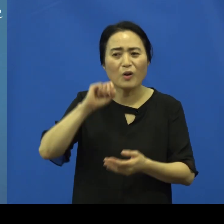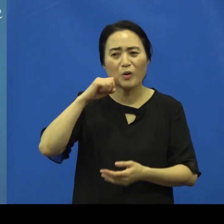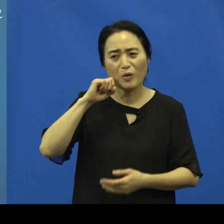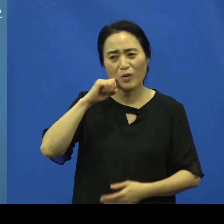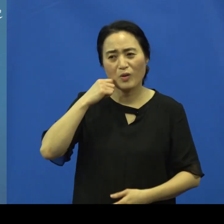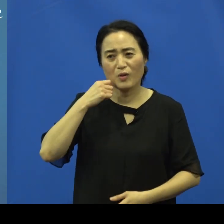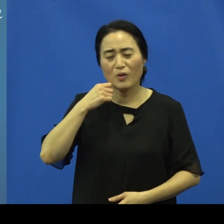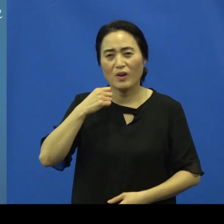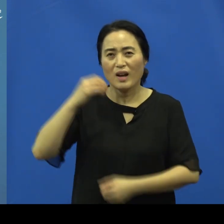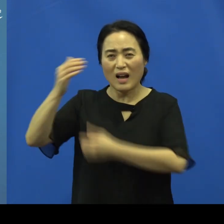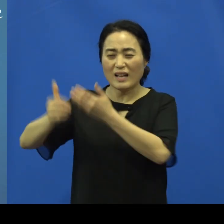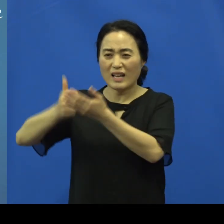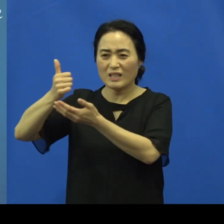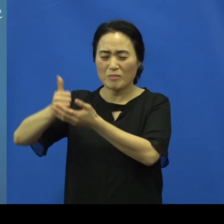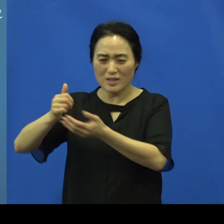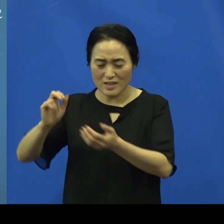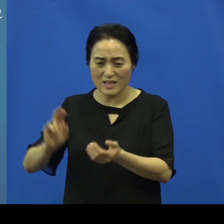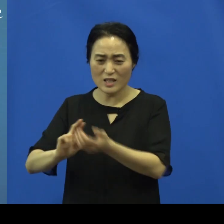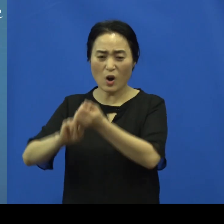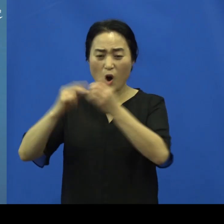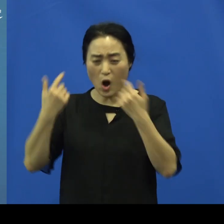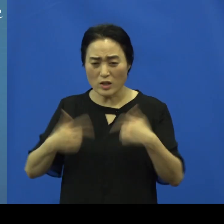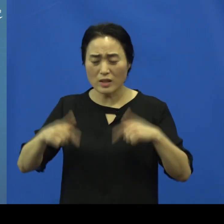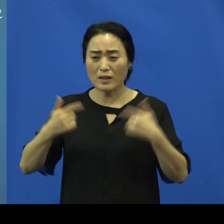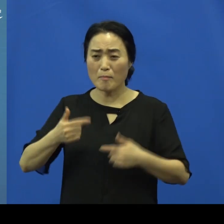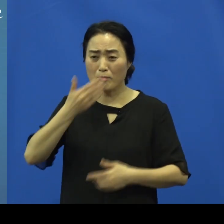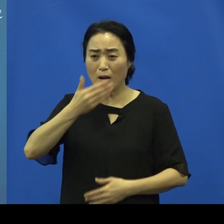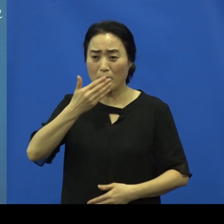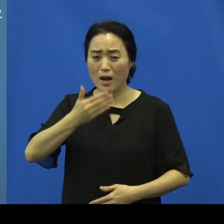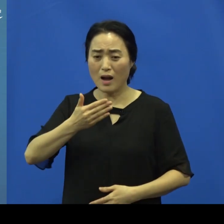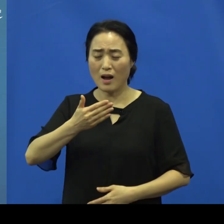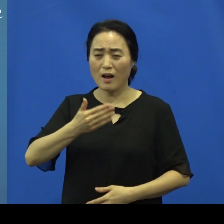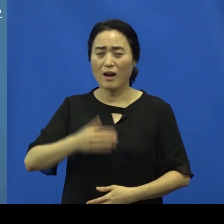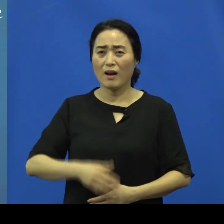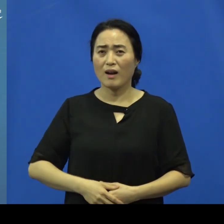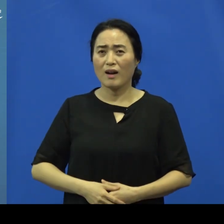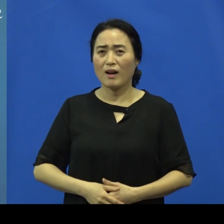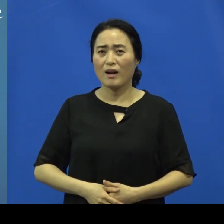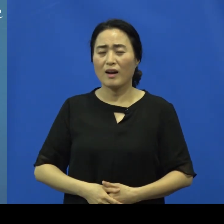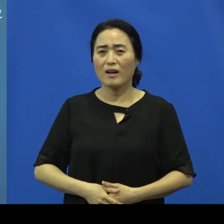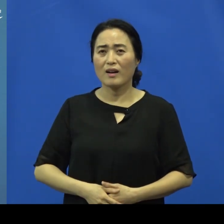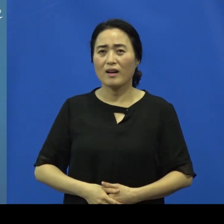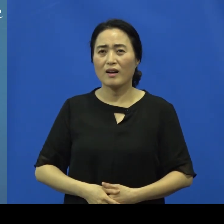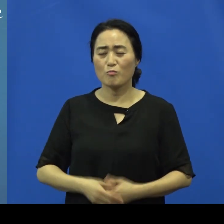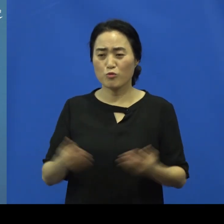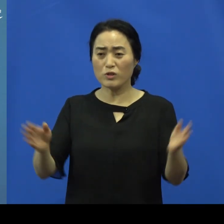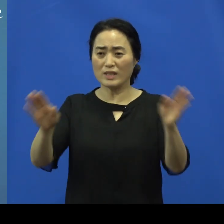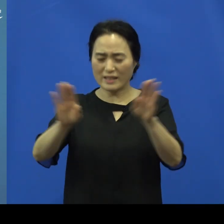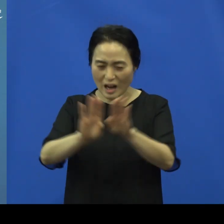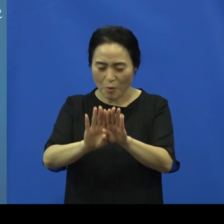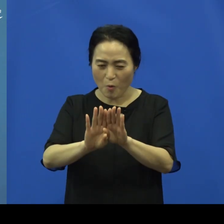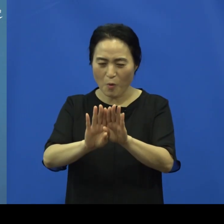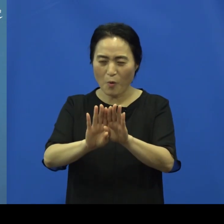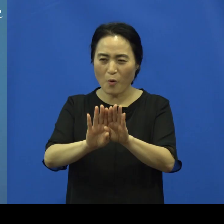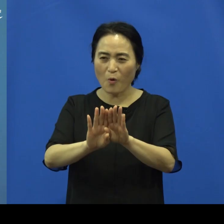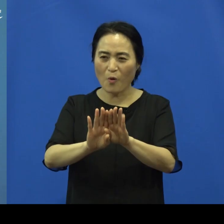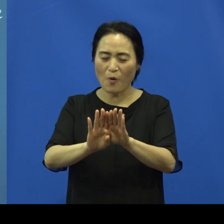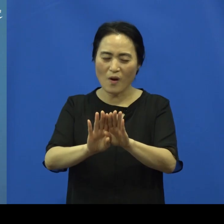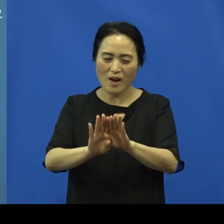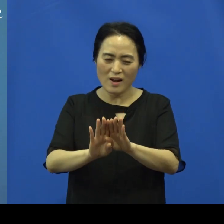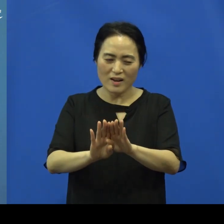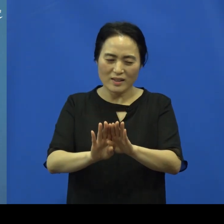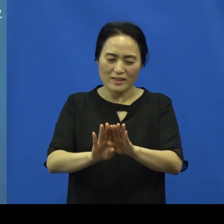하나님은 언제든지 기적을 행하실 수 있습니다. 그러나 그 기적의 이면에는 뭐가 있어요? 뭐가 있는 거죠. 문을 닫고 아이의